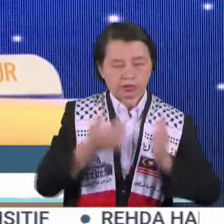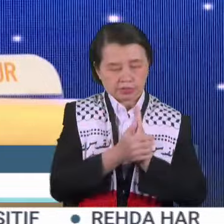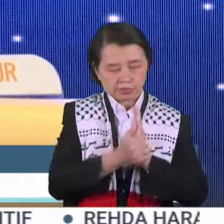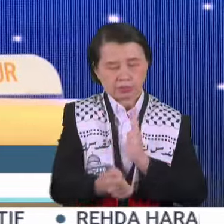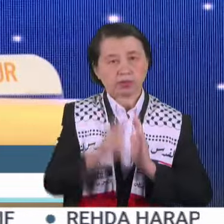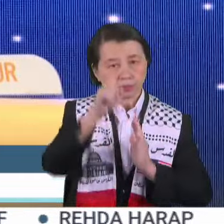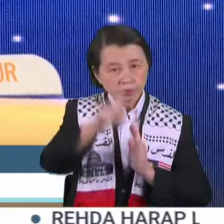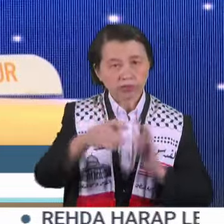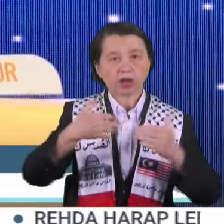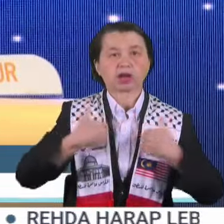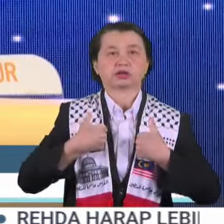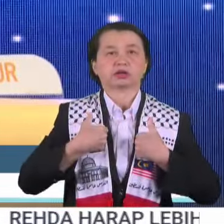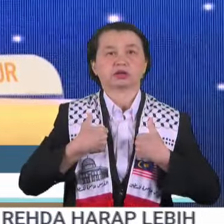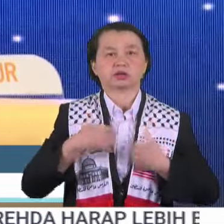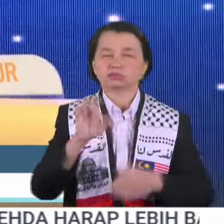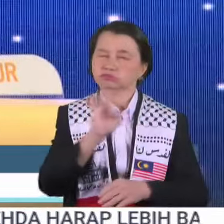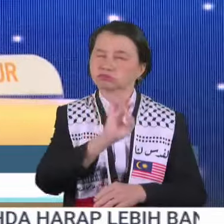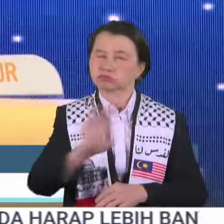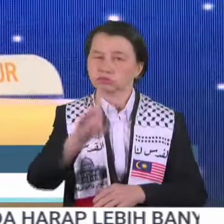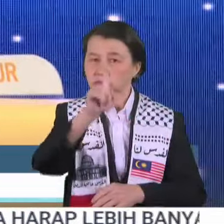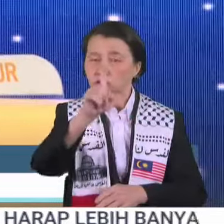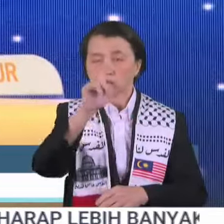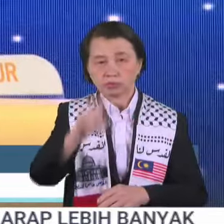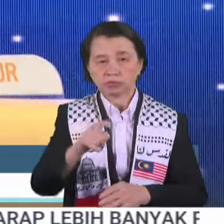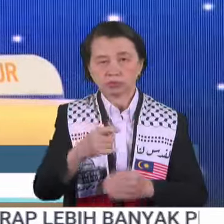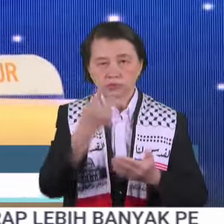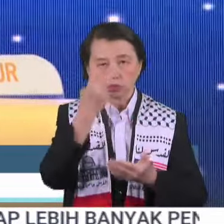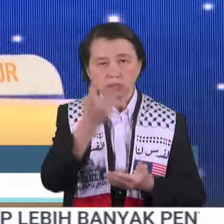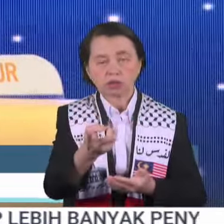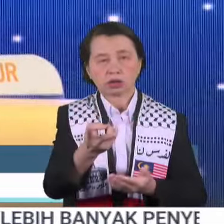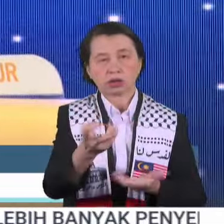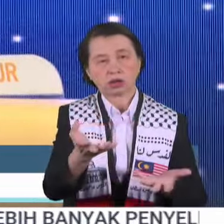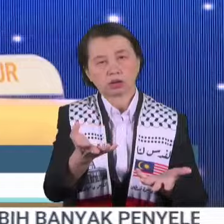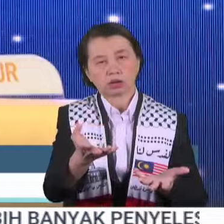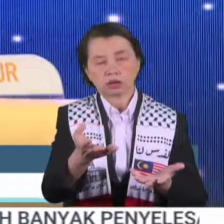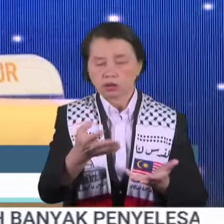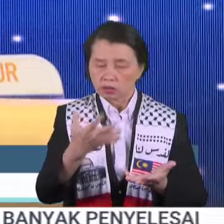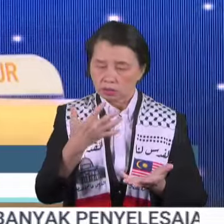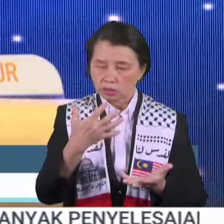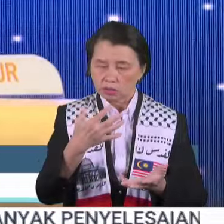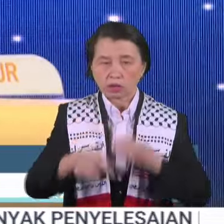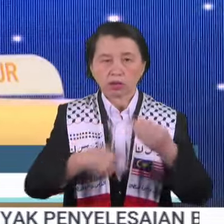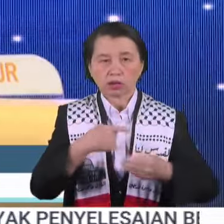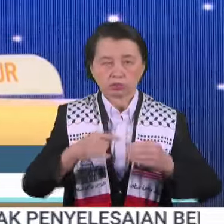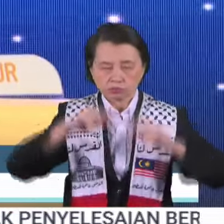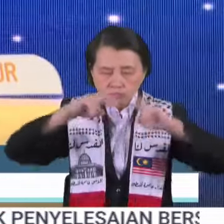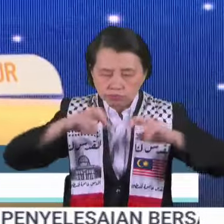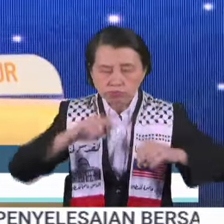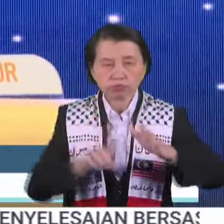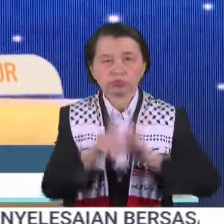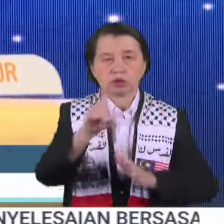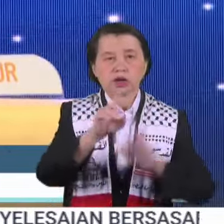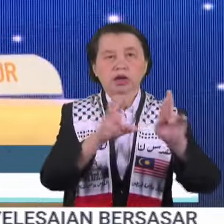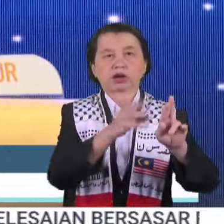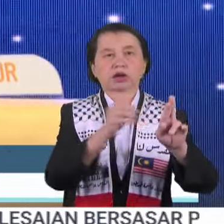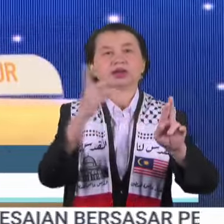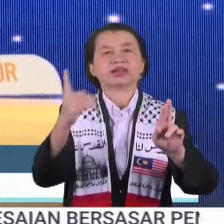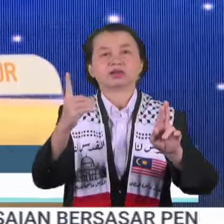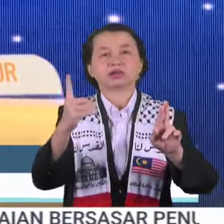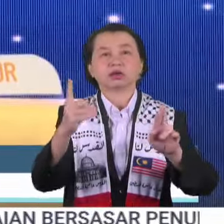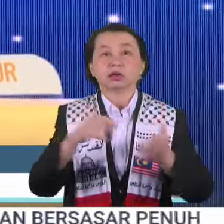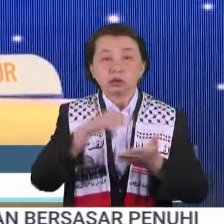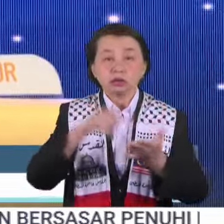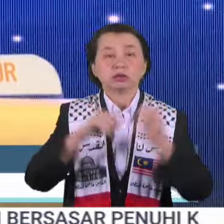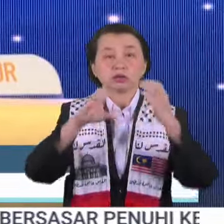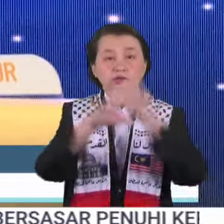kemahiran. Dan salah satu juga yang perlu kita lihat ialah dalam sudut research and development. Ini